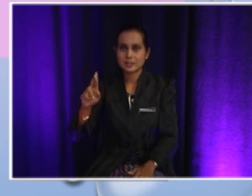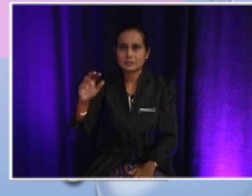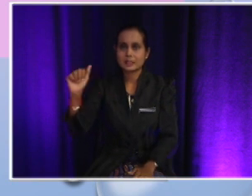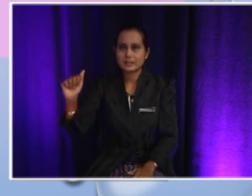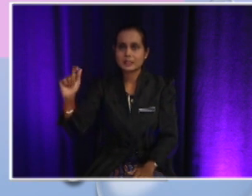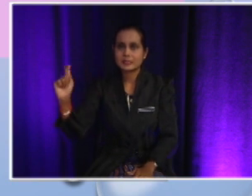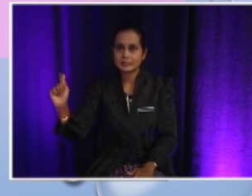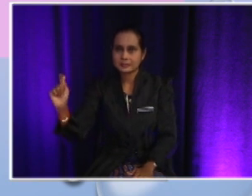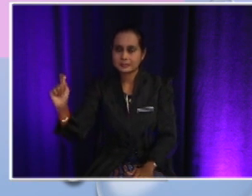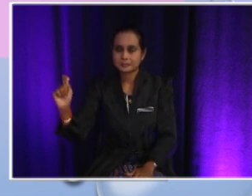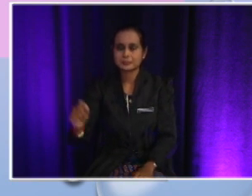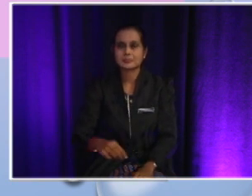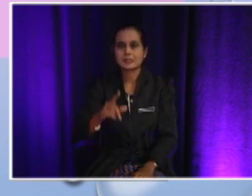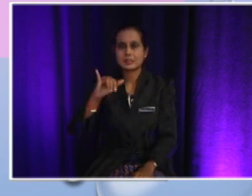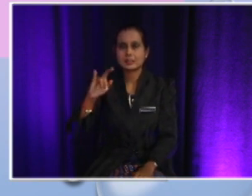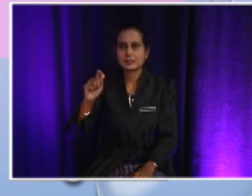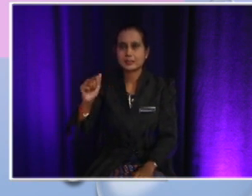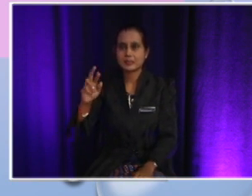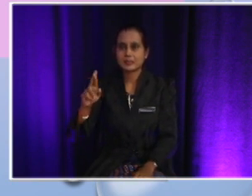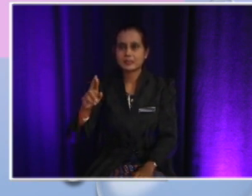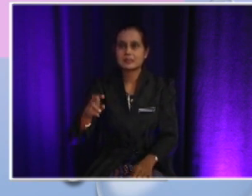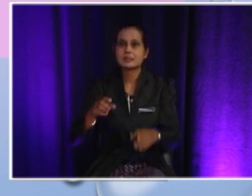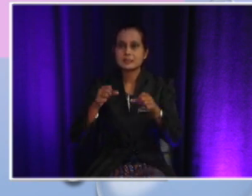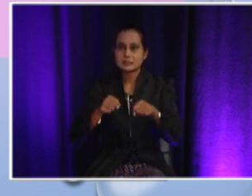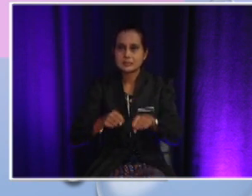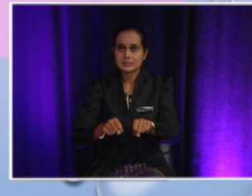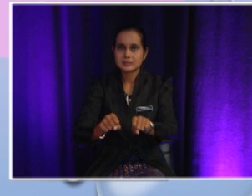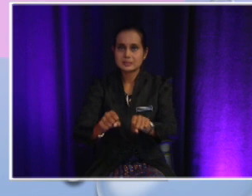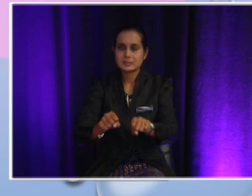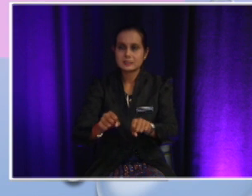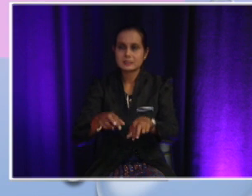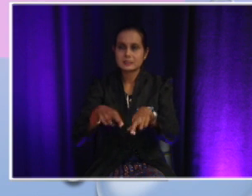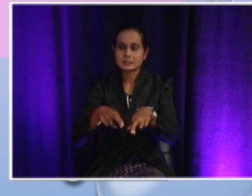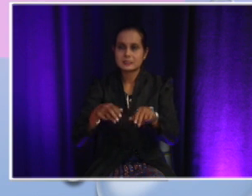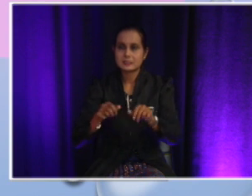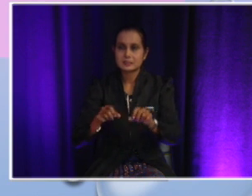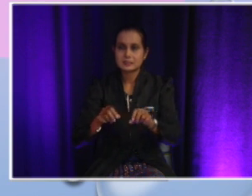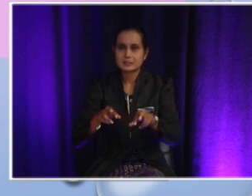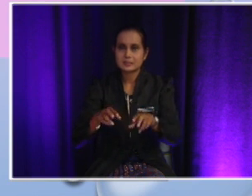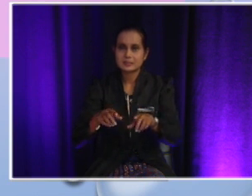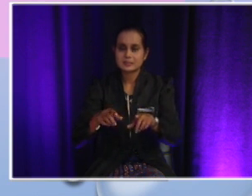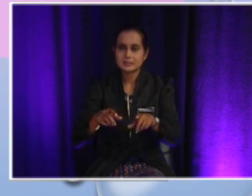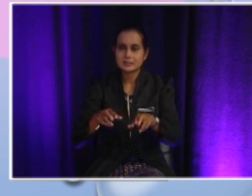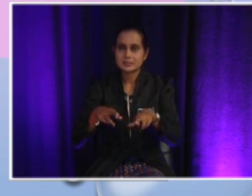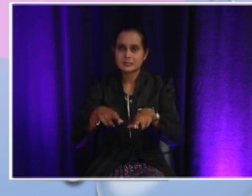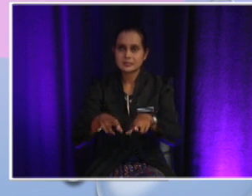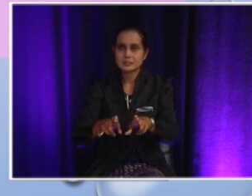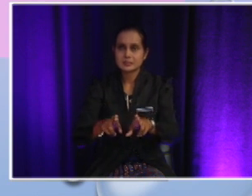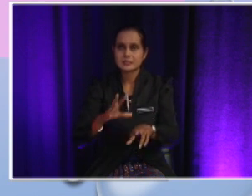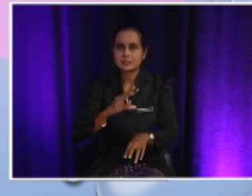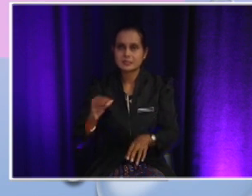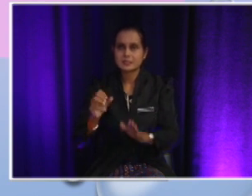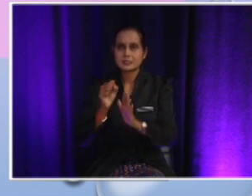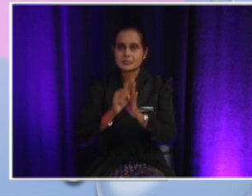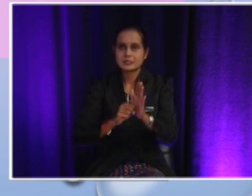lita selari. Okey, yang ini pun murid-murid kena boleh bezakan yang mana satu lita siri, yang mana